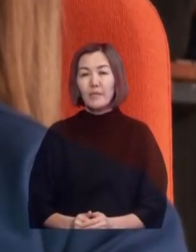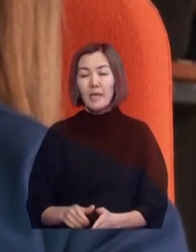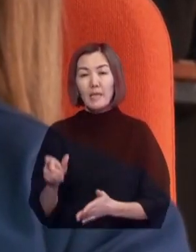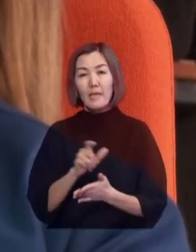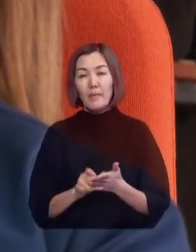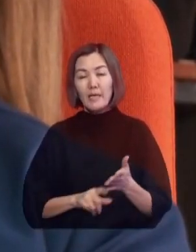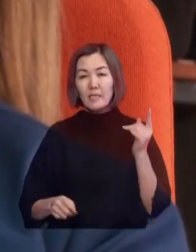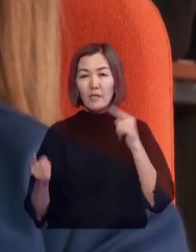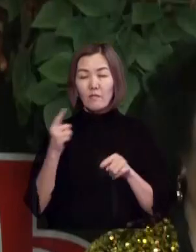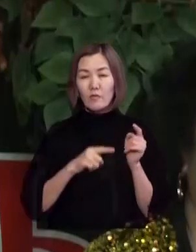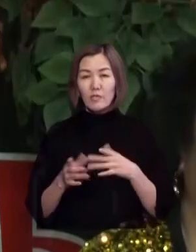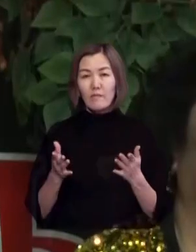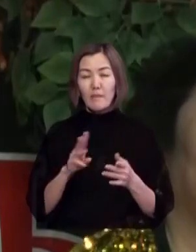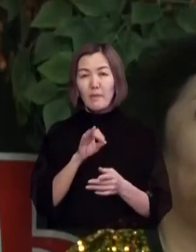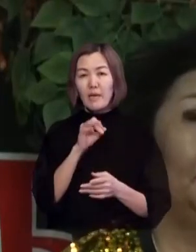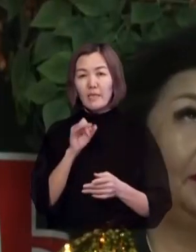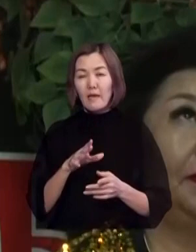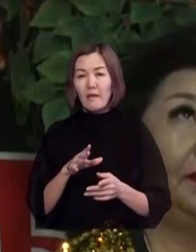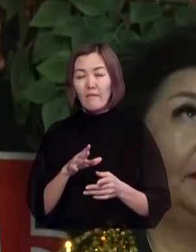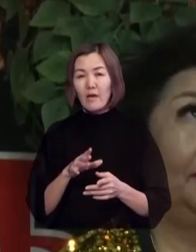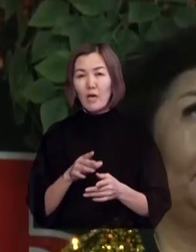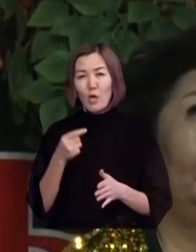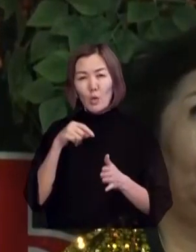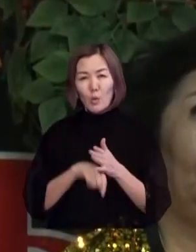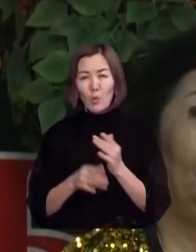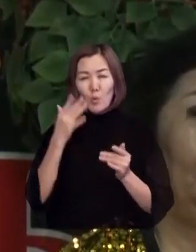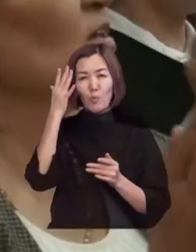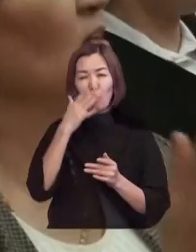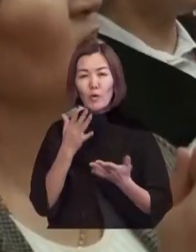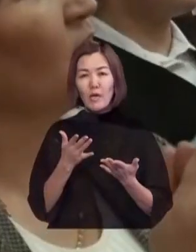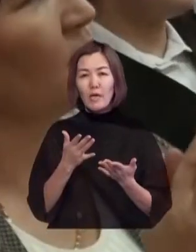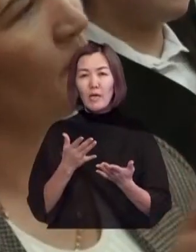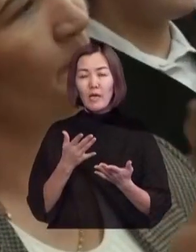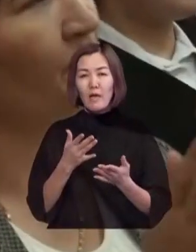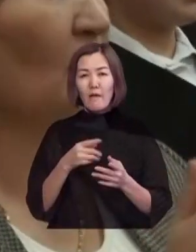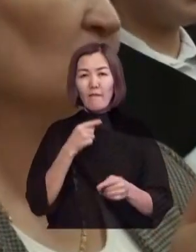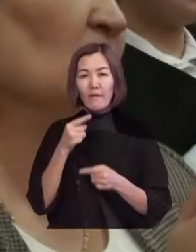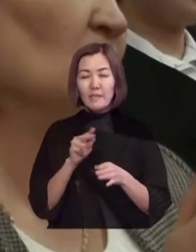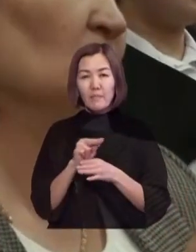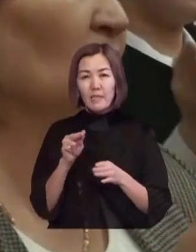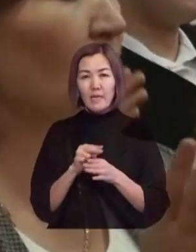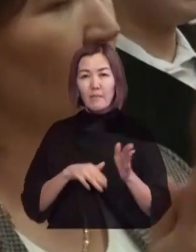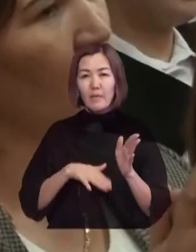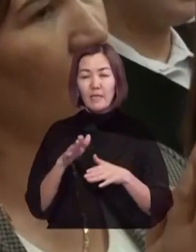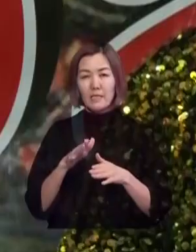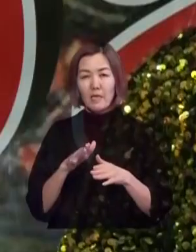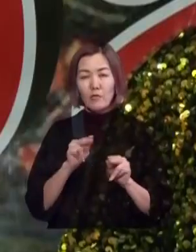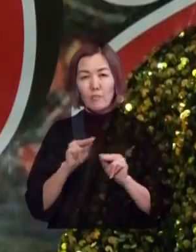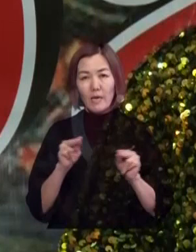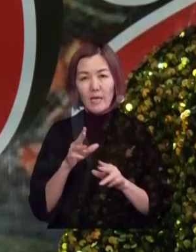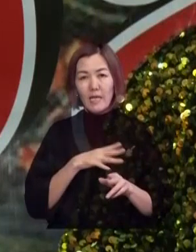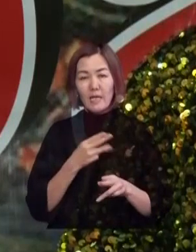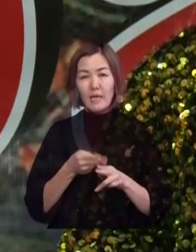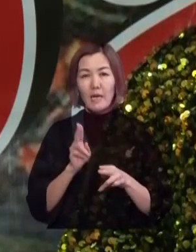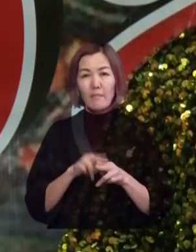поэзии и творчестве Мукагали Макатаева основывается глубокое и всестороннее духовное воспитание подрастающего поколения. Поэтому